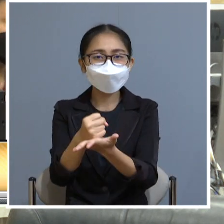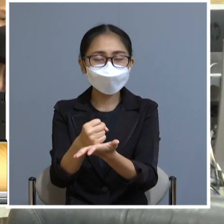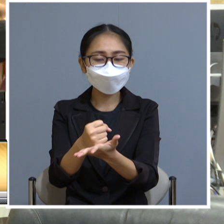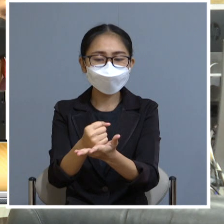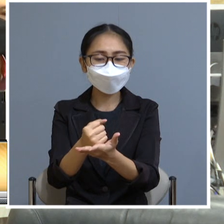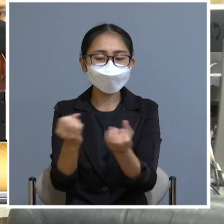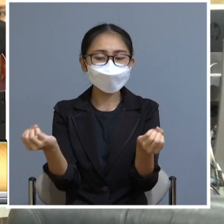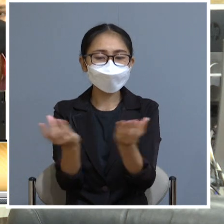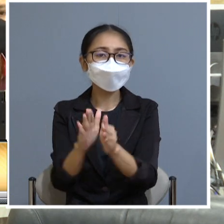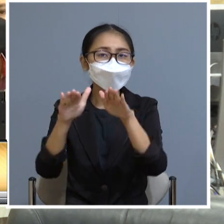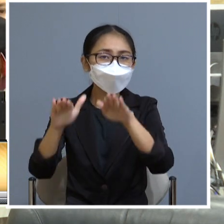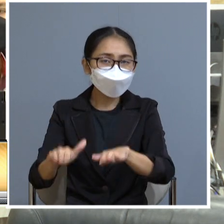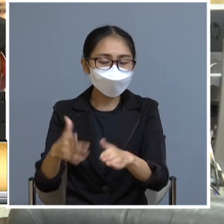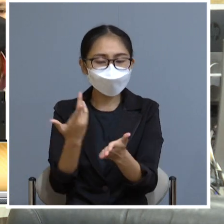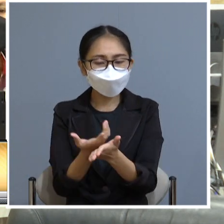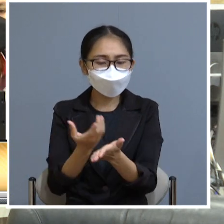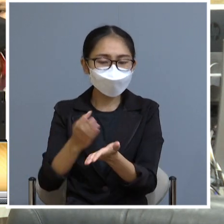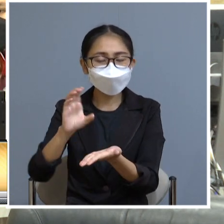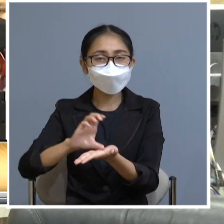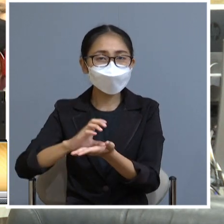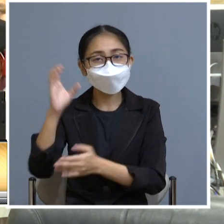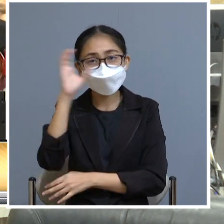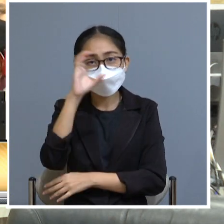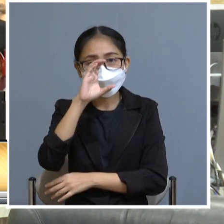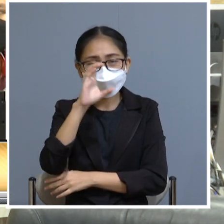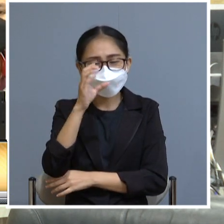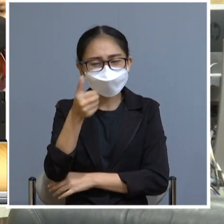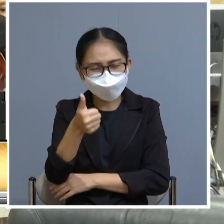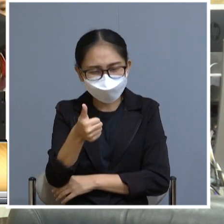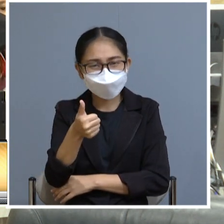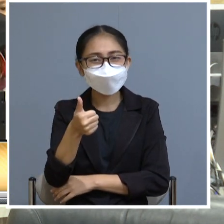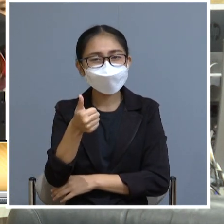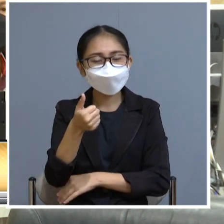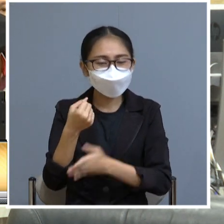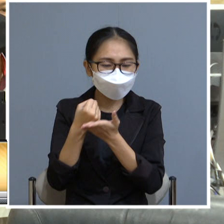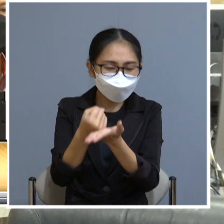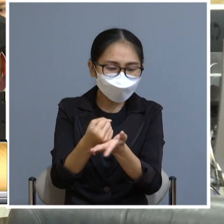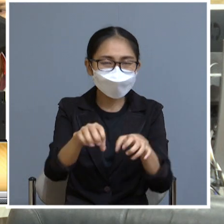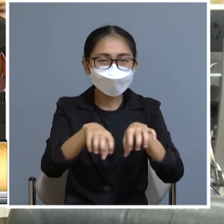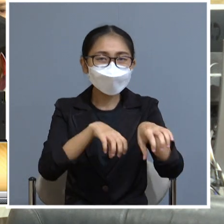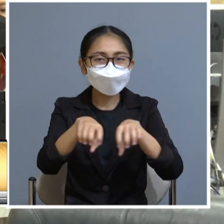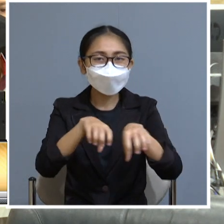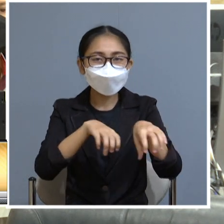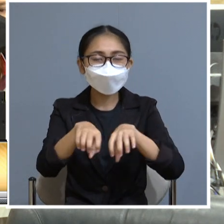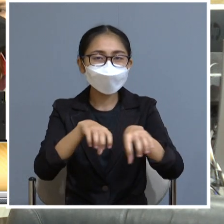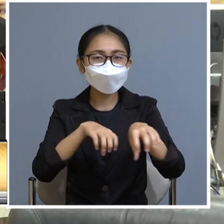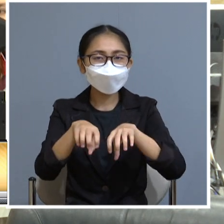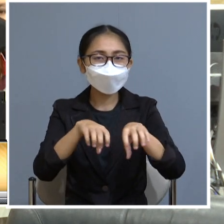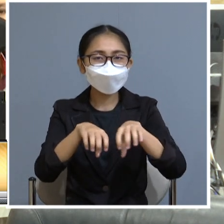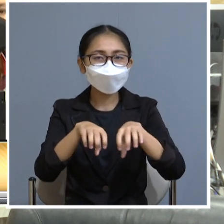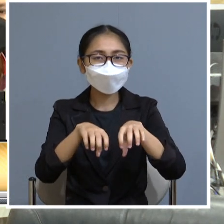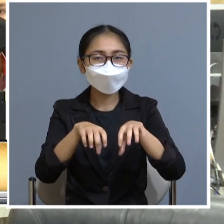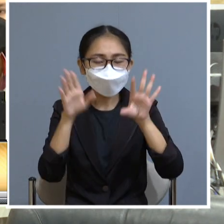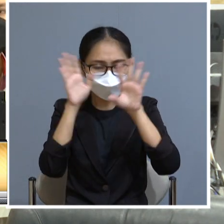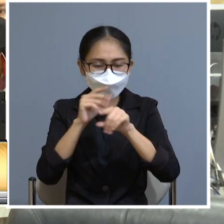บ้างจัดห้องบ สักเล็ก สักน้อยนะครับไปดำเนิการ นะครับ ให้สามารถ